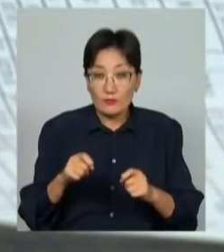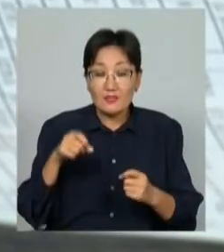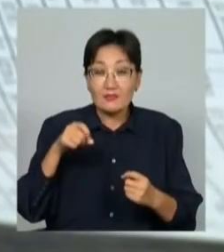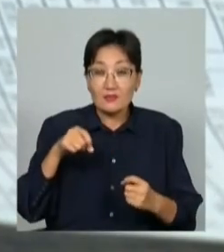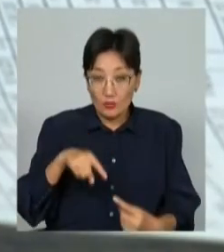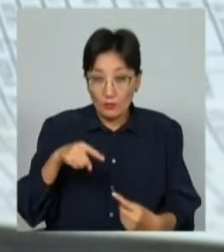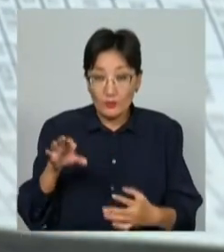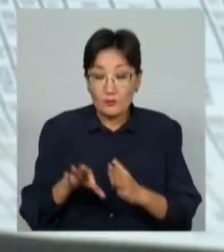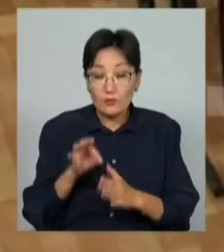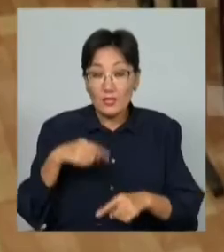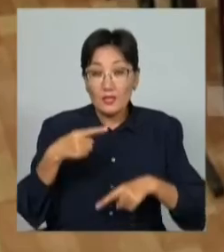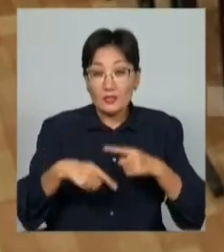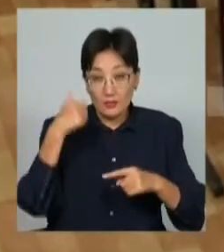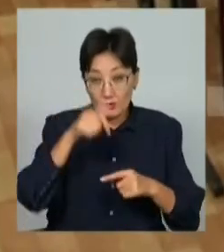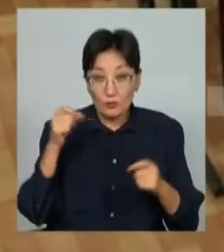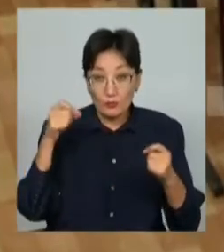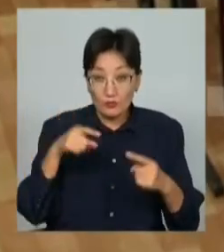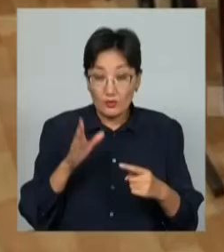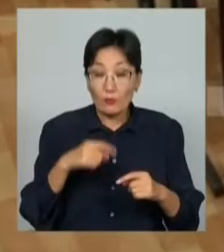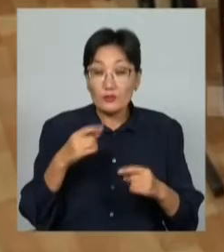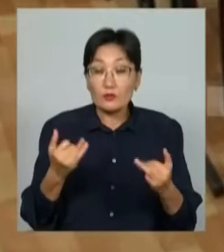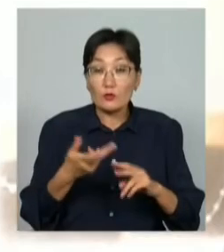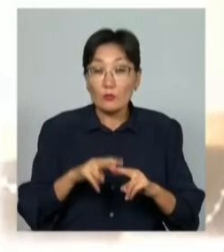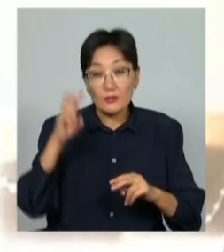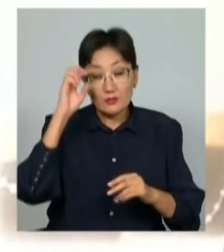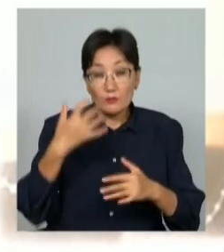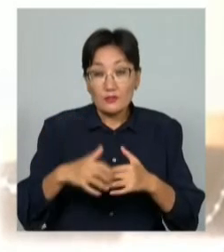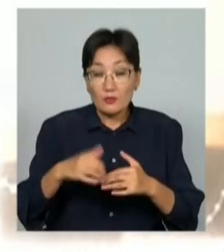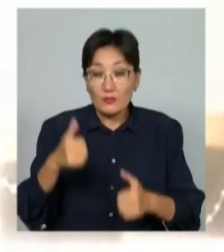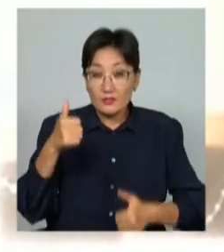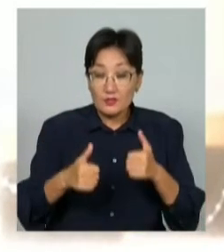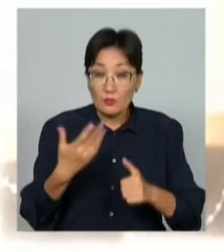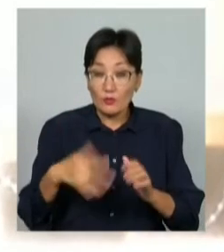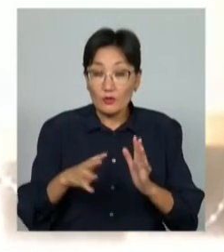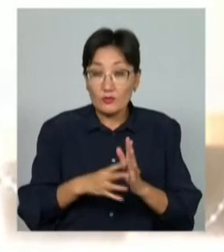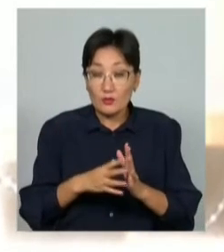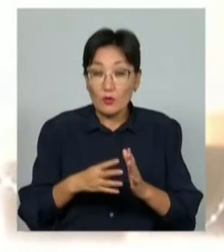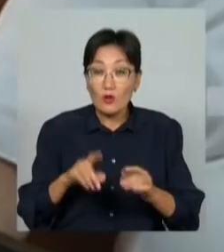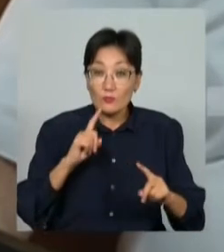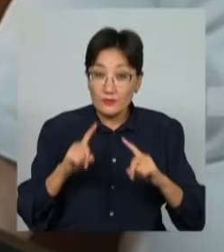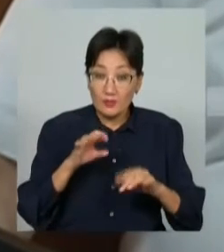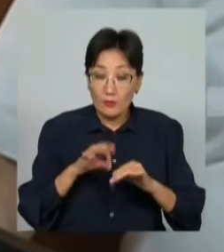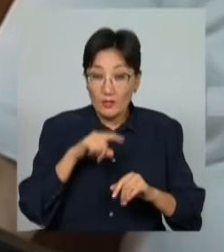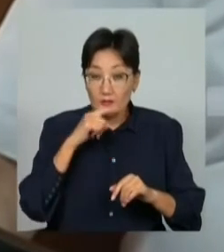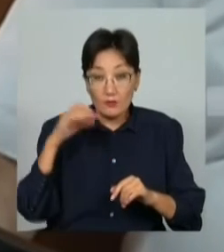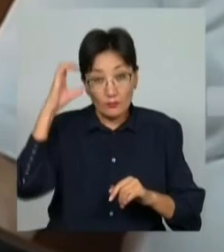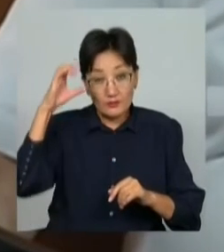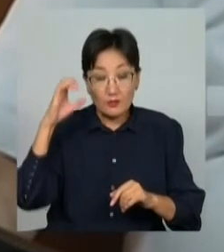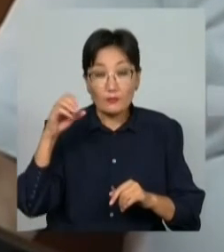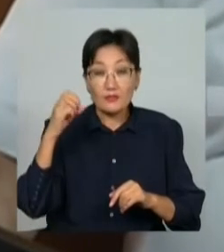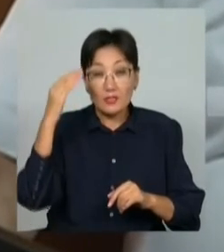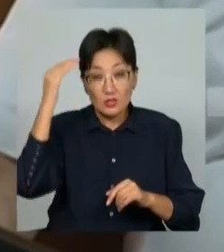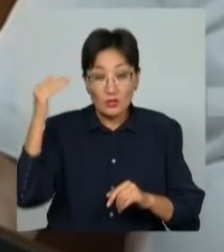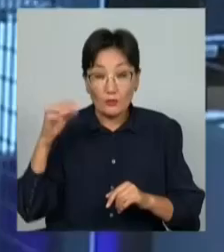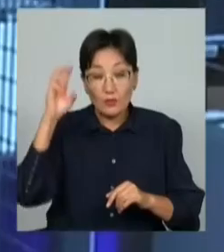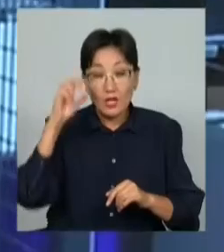танылды. Шешім тек келер жылы белгілі болмақ. Айта кетейін, бұл мемлекет аралық байқаудың 29-шы отырысы. Ресей, Өзбекстан, Тәжікстан